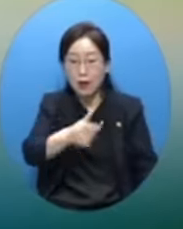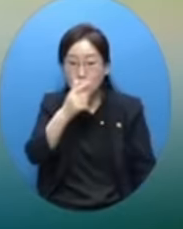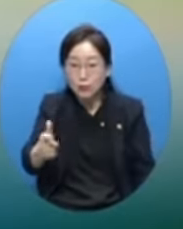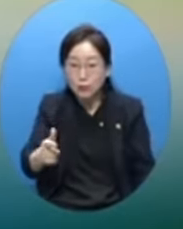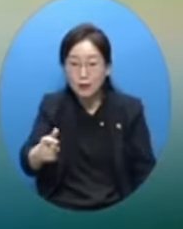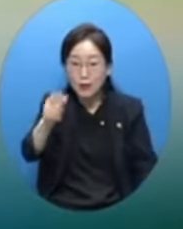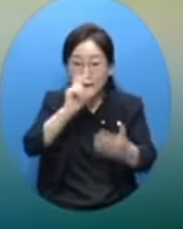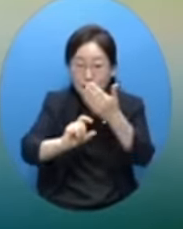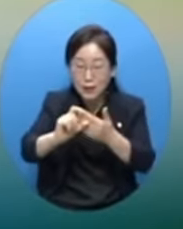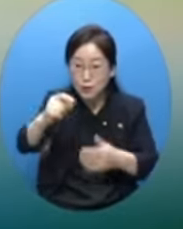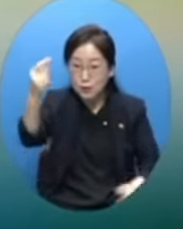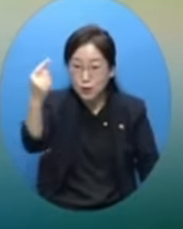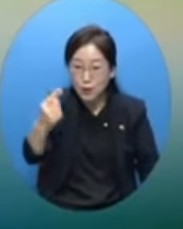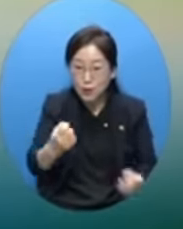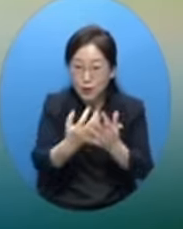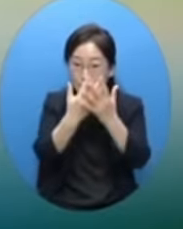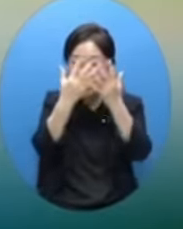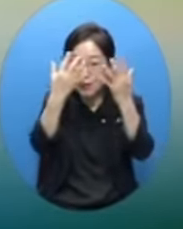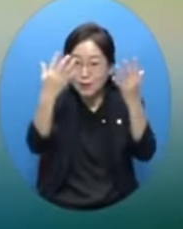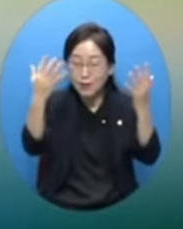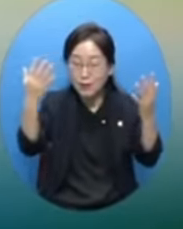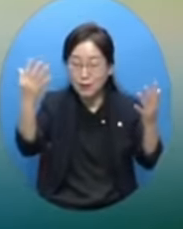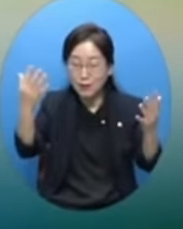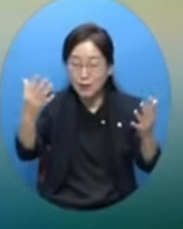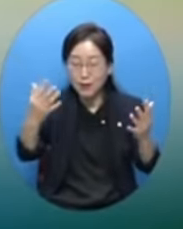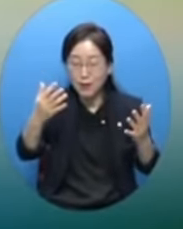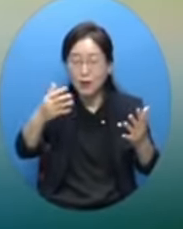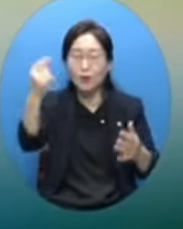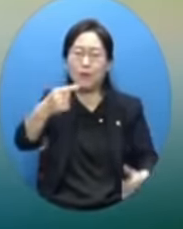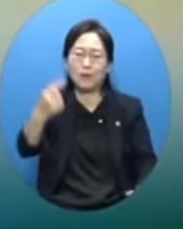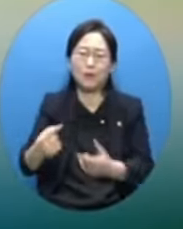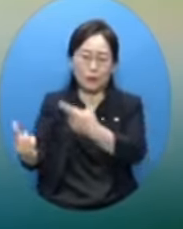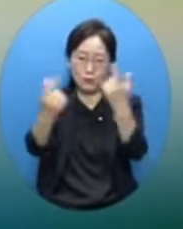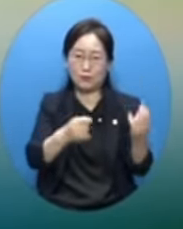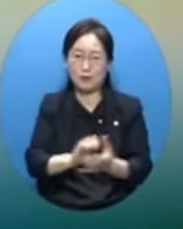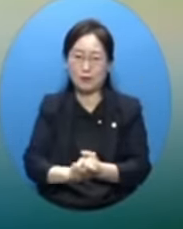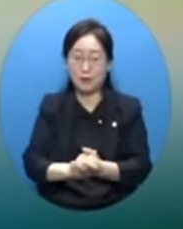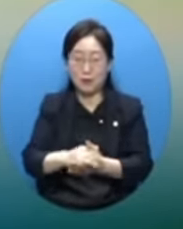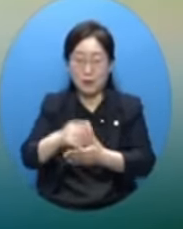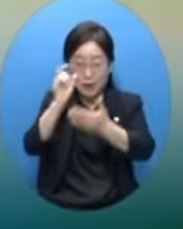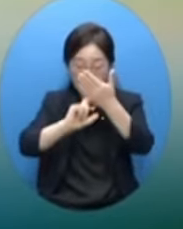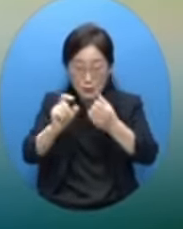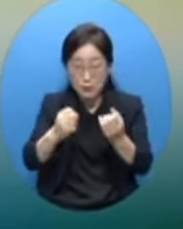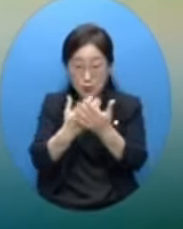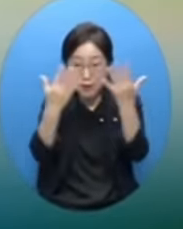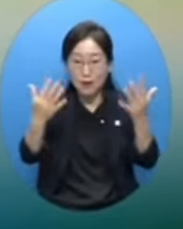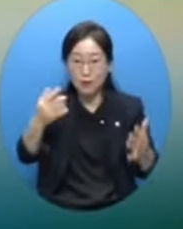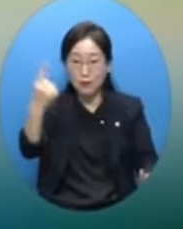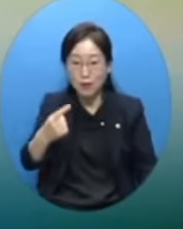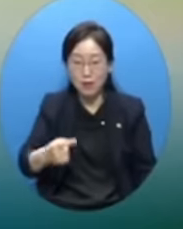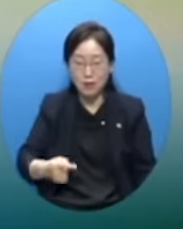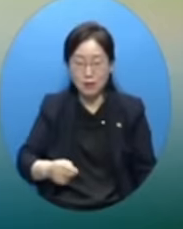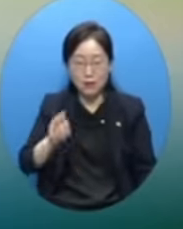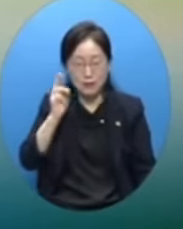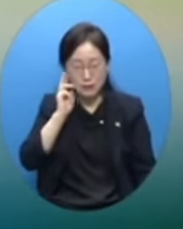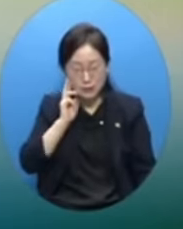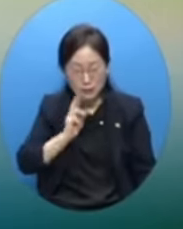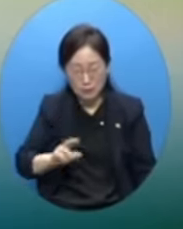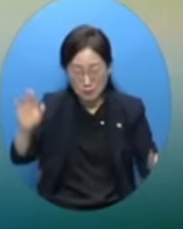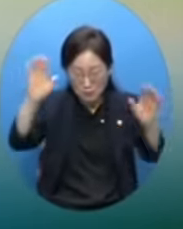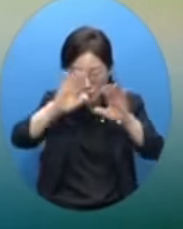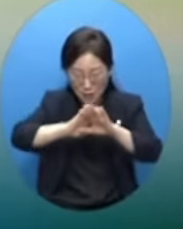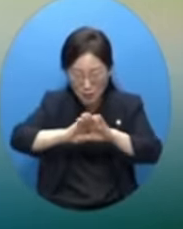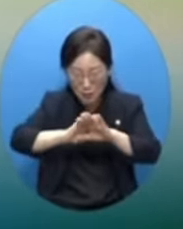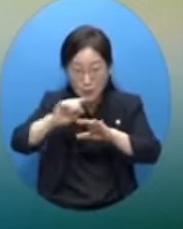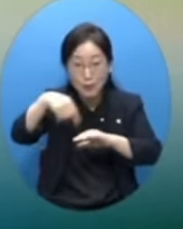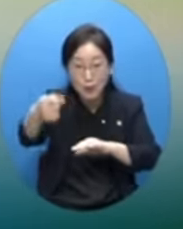아침이 오듯 우리 인생에도 반드시 아침이 온다는 사실입니다. 아침이 올 뿐 아니라 그 깊은 심연의 밤을 통과한 후